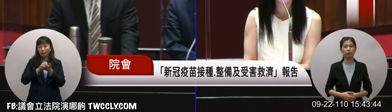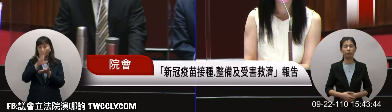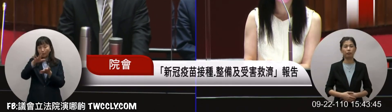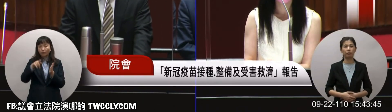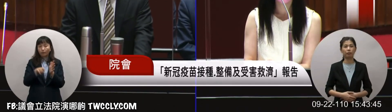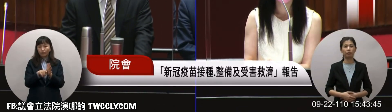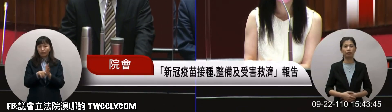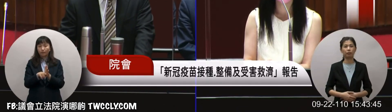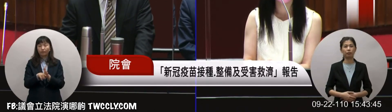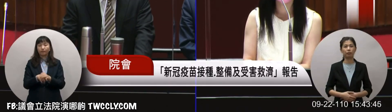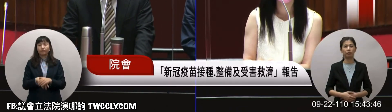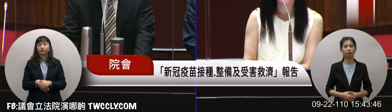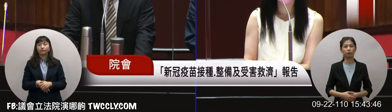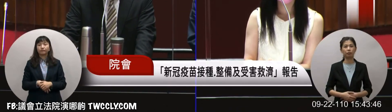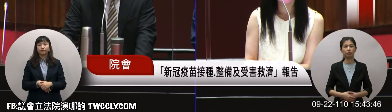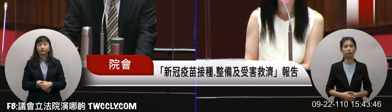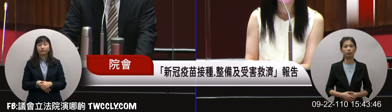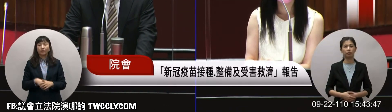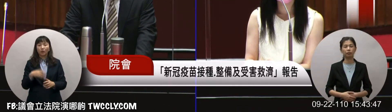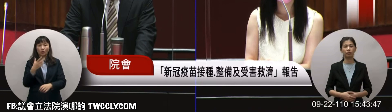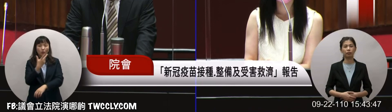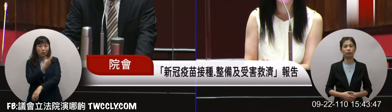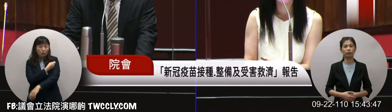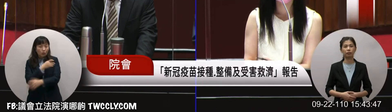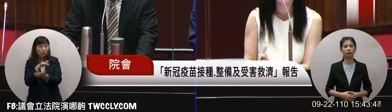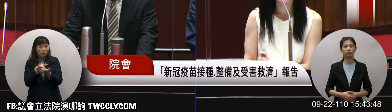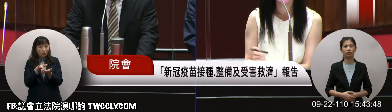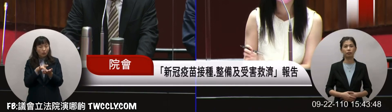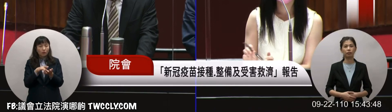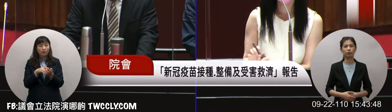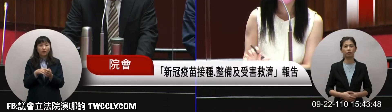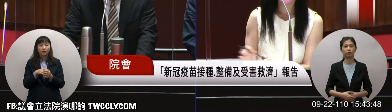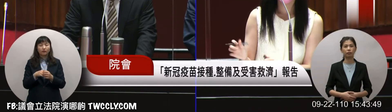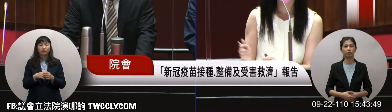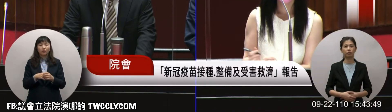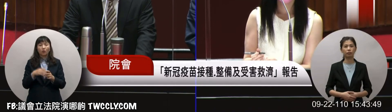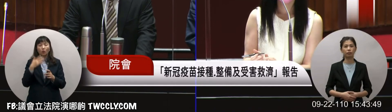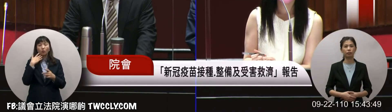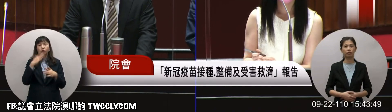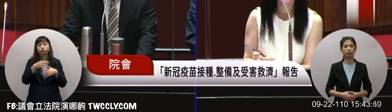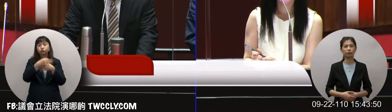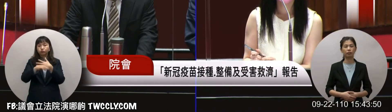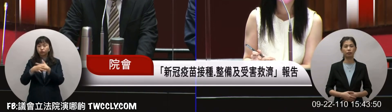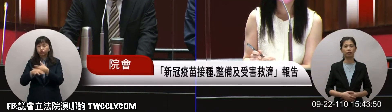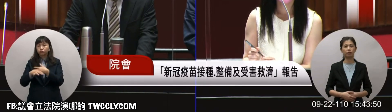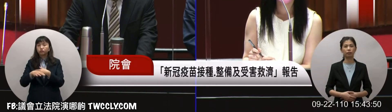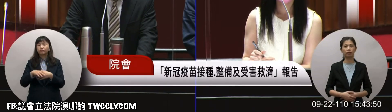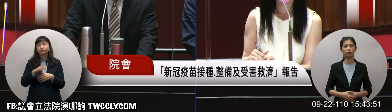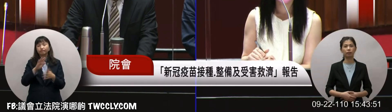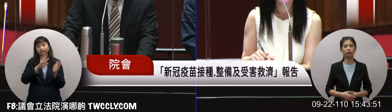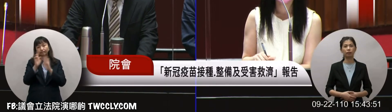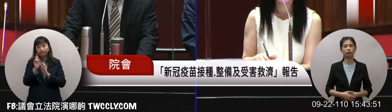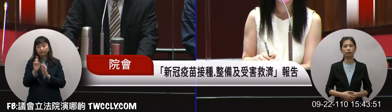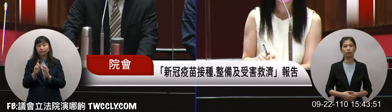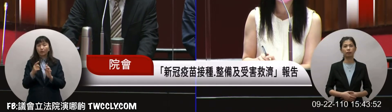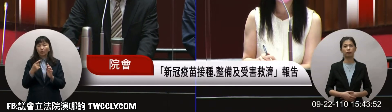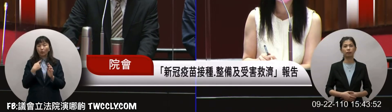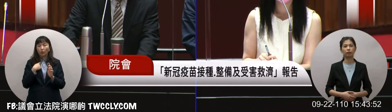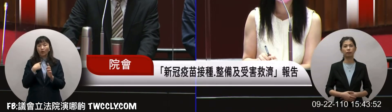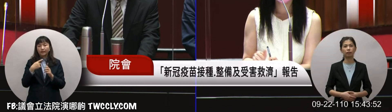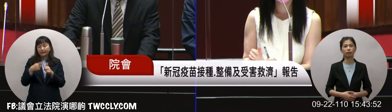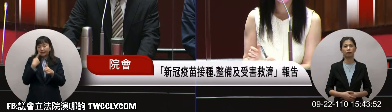说疫苗不足或怎么样我不